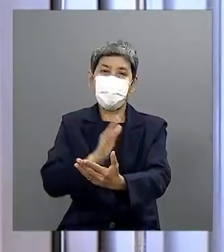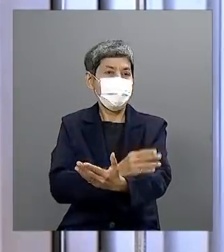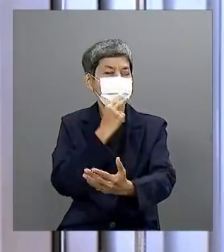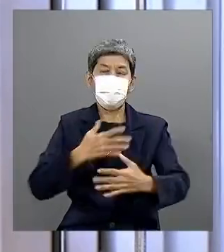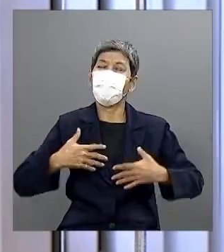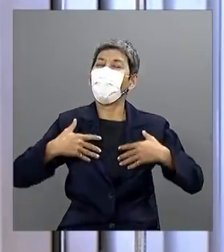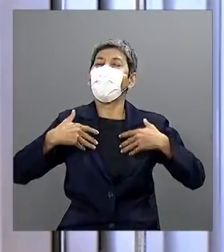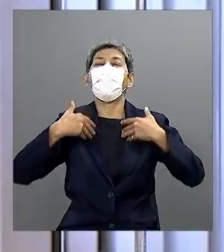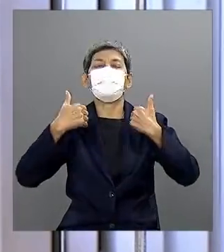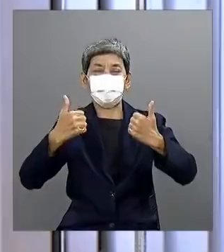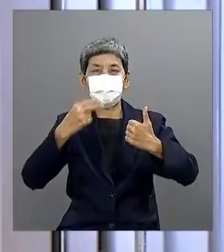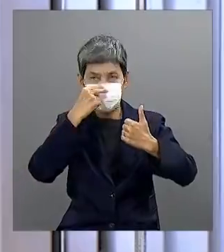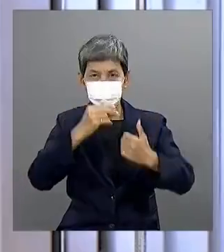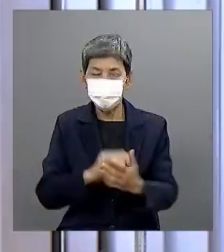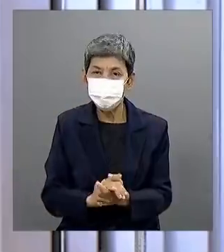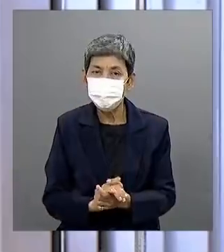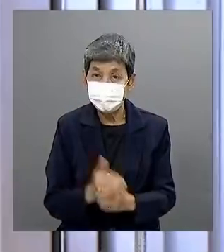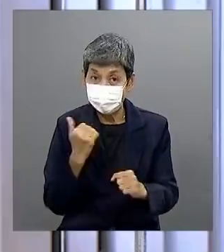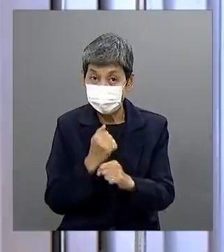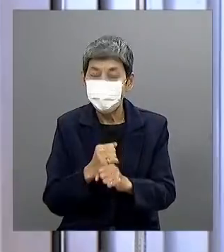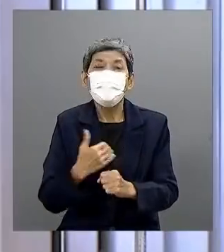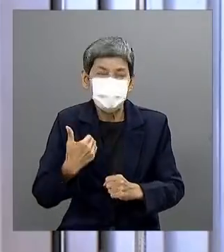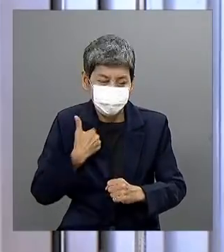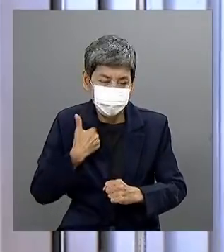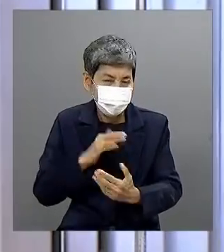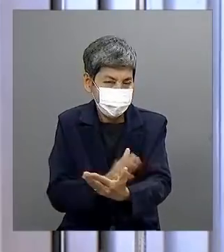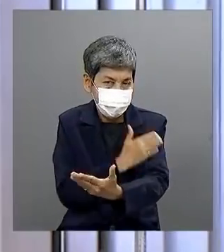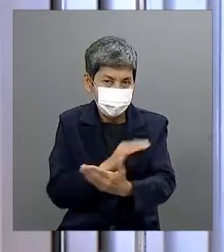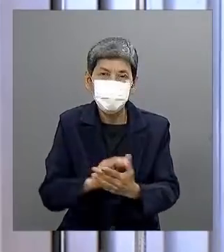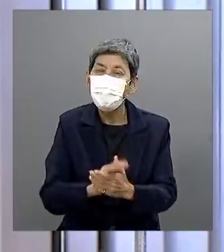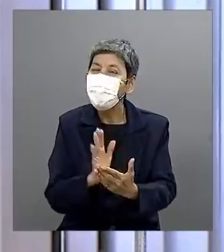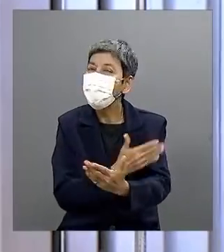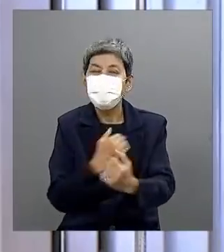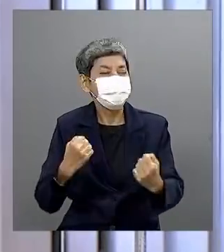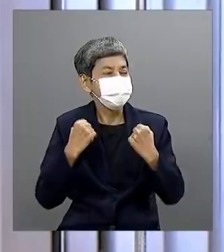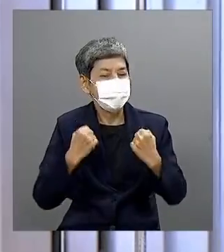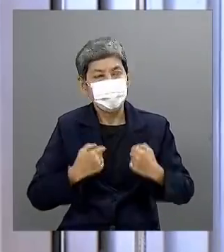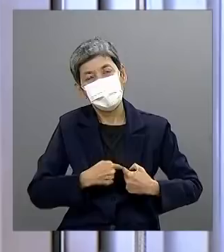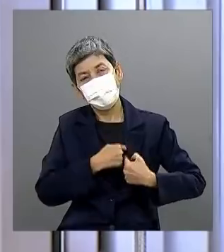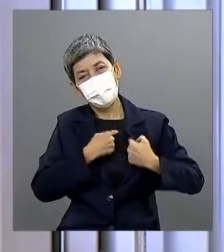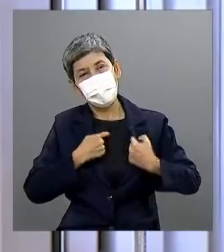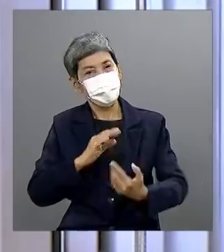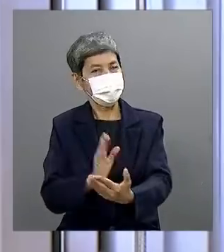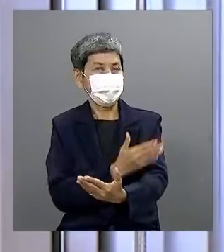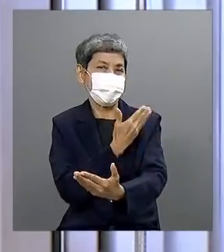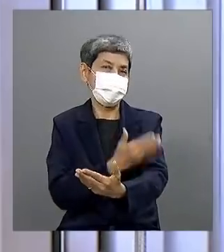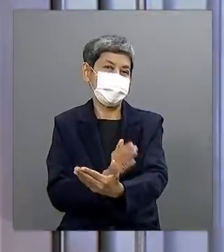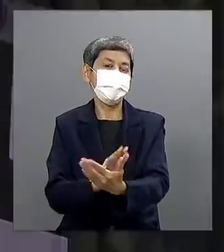ใจกันนะครับในมินิคอนเสิร์ตที่มีชื่อว่าพลังเพลงเพิ่มพลังใจกับดนตรีห้องสมุดสุนทรา